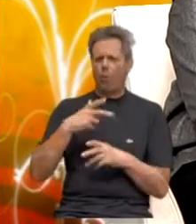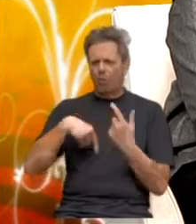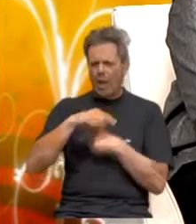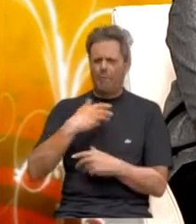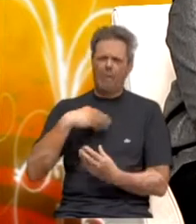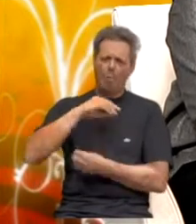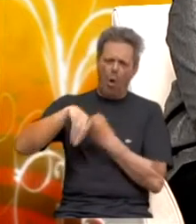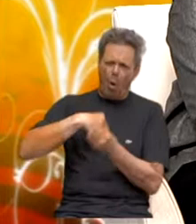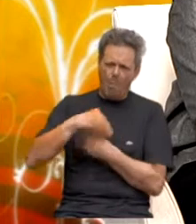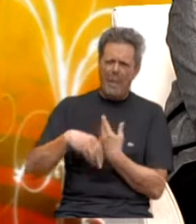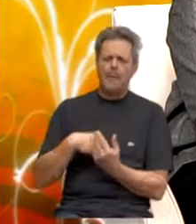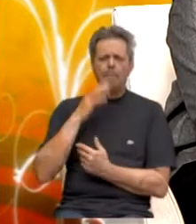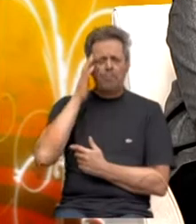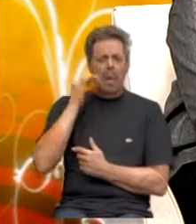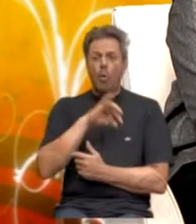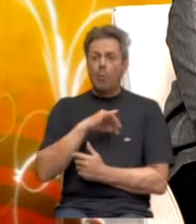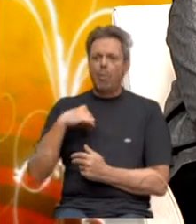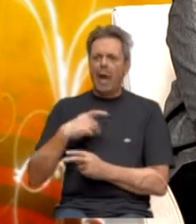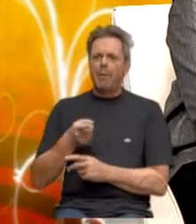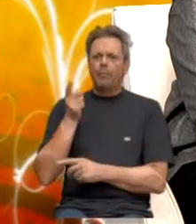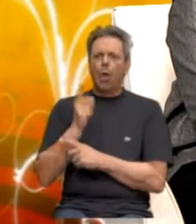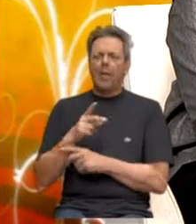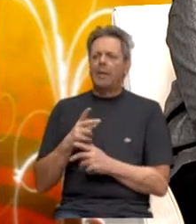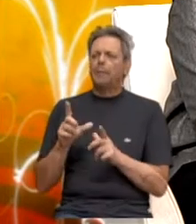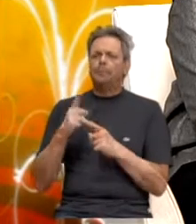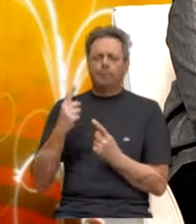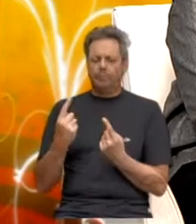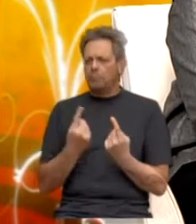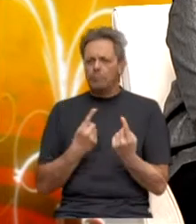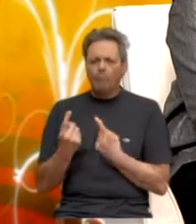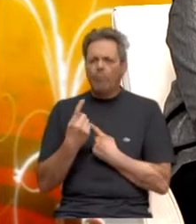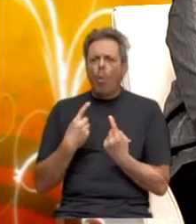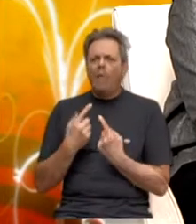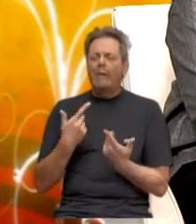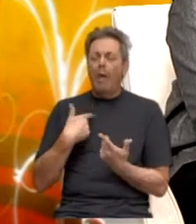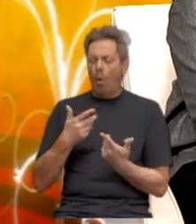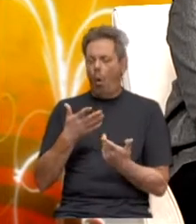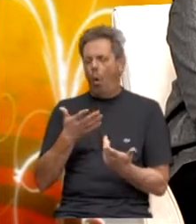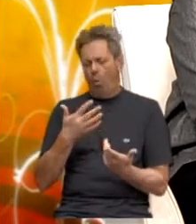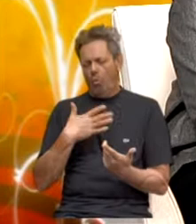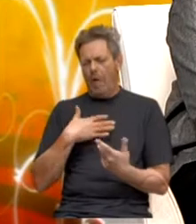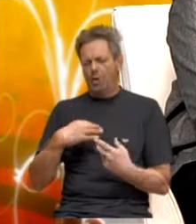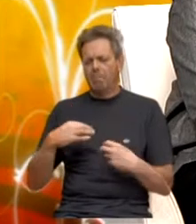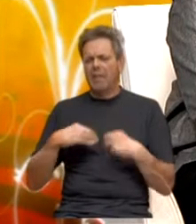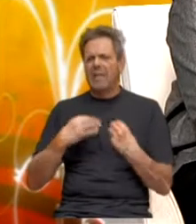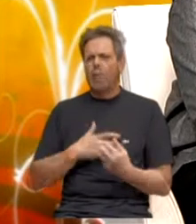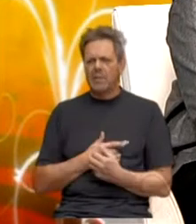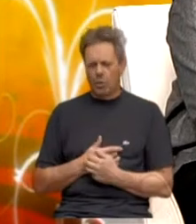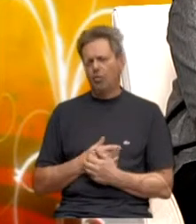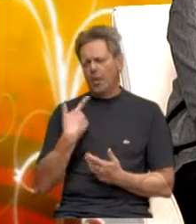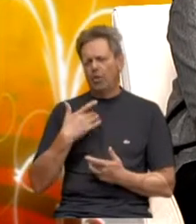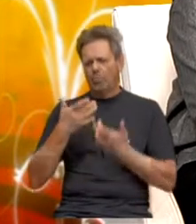svoju obitelj, možemo sami odrediti uvjete koji će pomoći zdravlju srca. To je prije svega da se odreknemo pušenja u